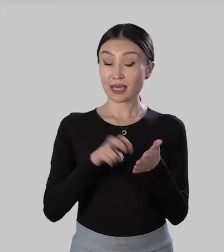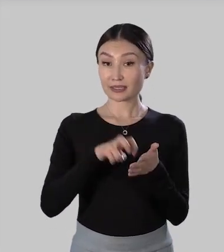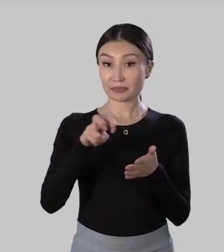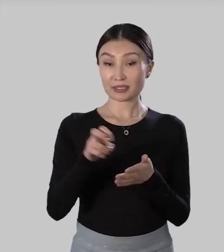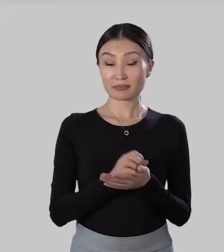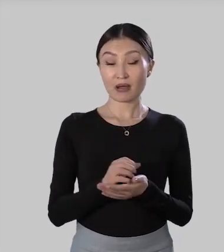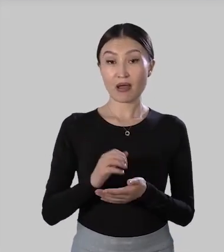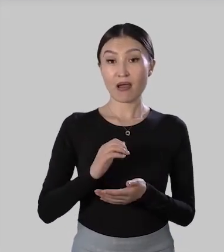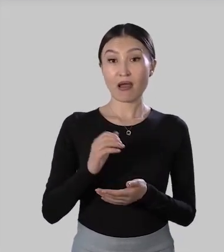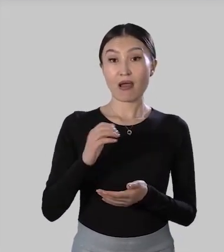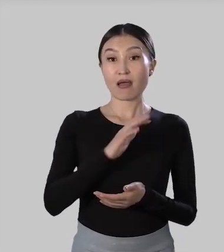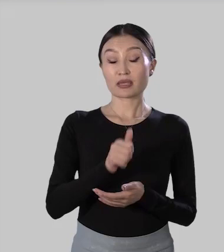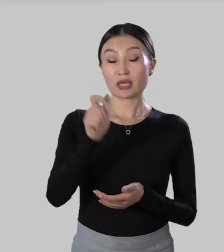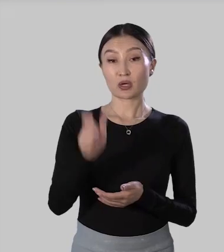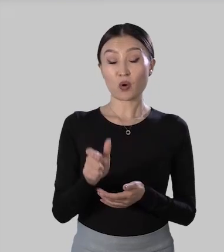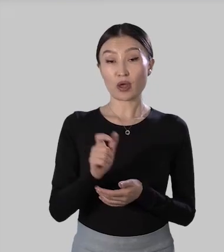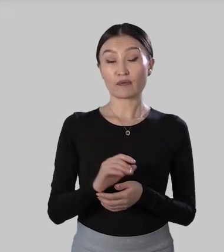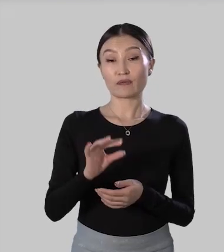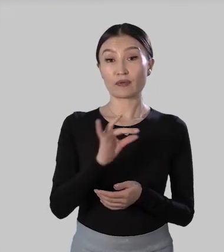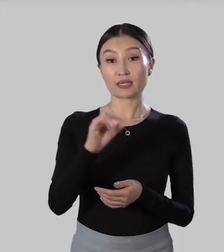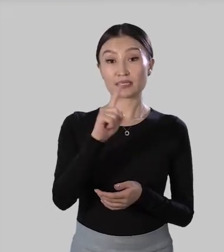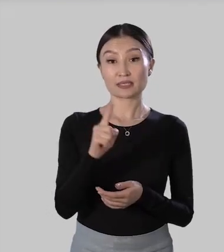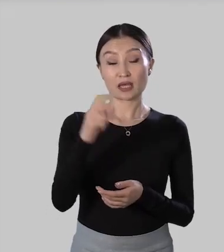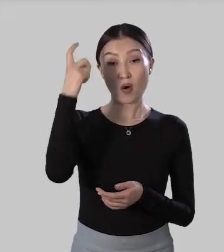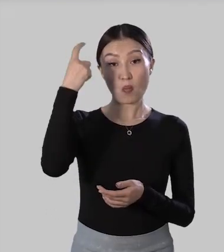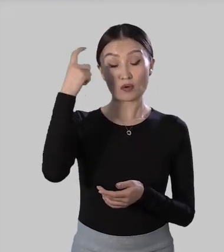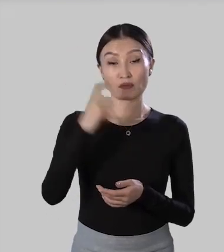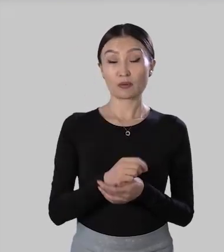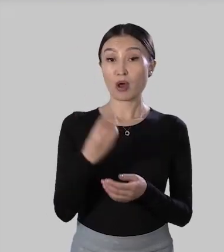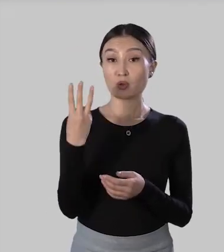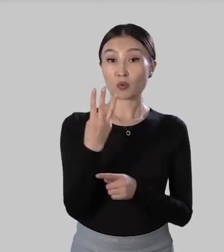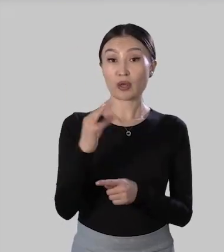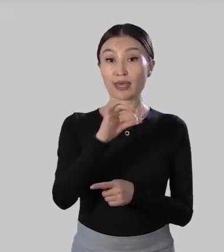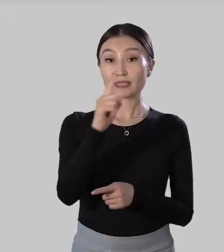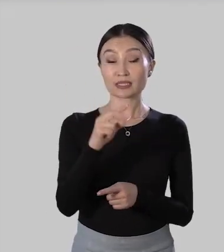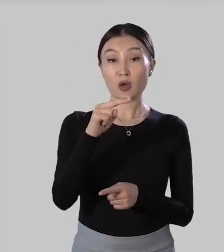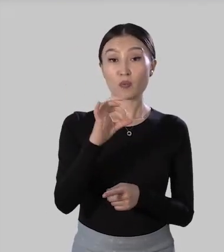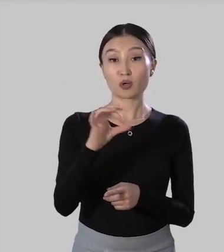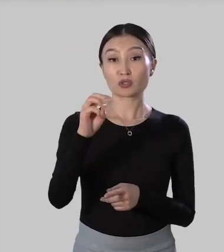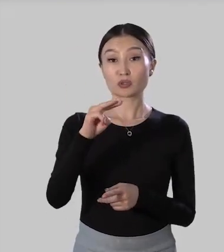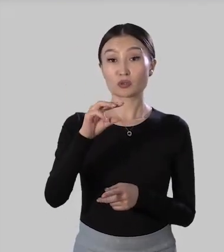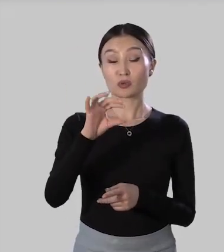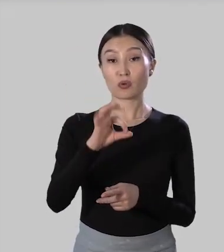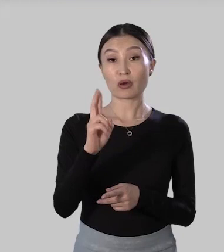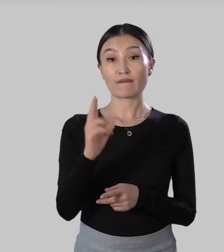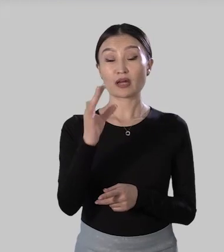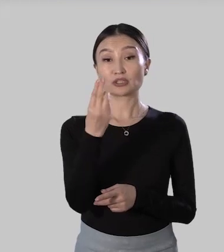Прочитайте письма героев мультфильма «Трое из Простоквашино». Определите, с какой целью они написаны.